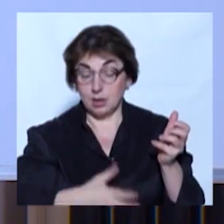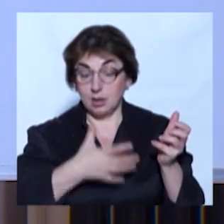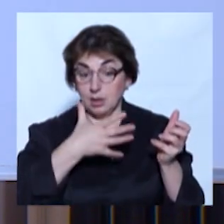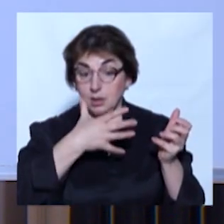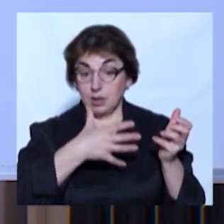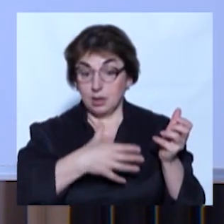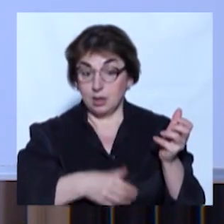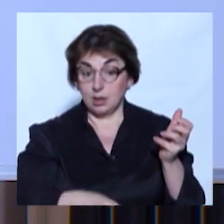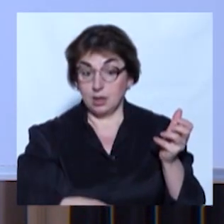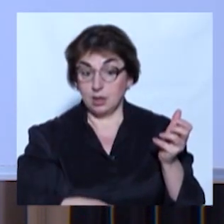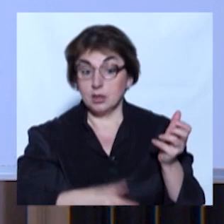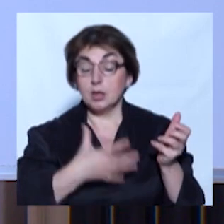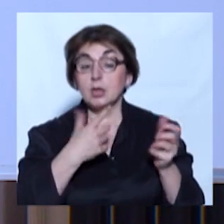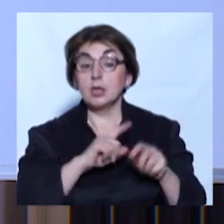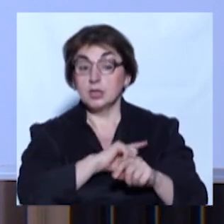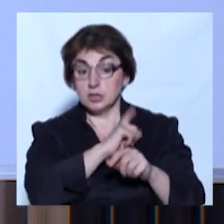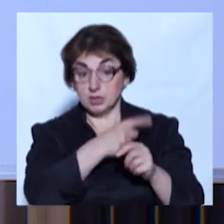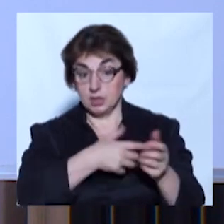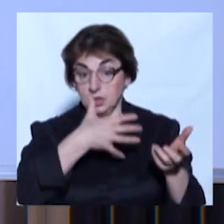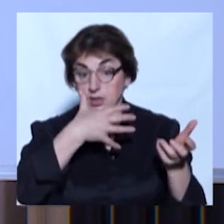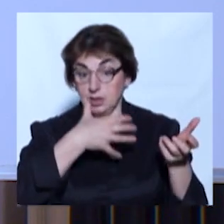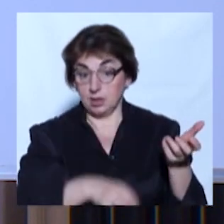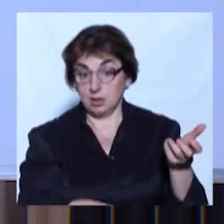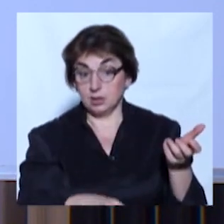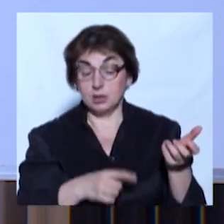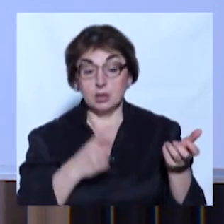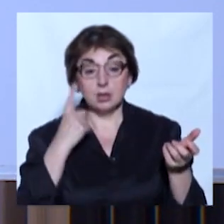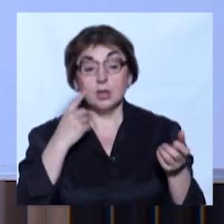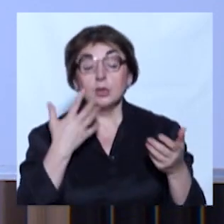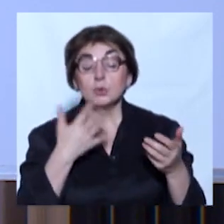უკულელეს ხელს ცოტა ძლიერად, ძლიერ ბგერას მივიღებ,